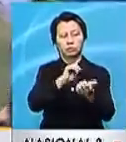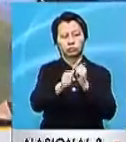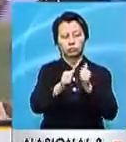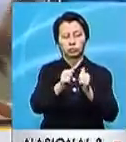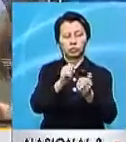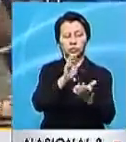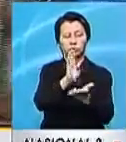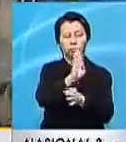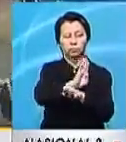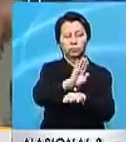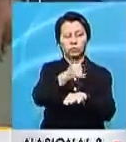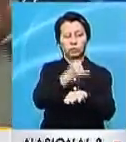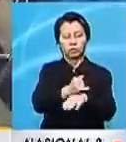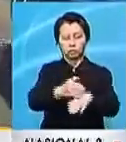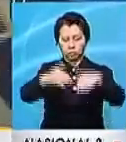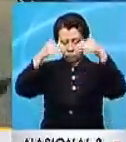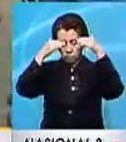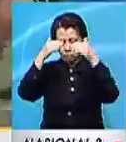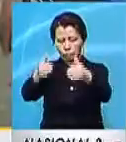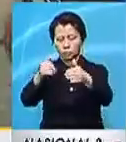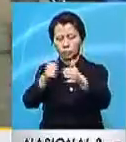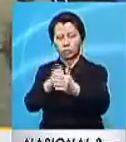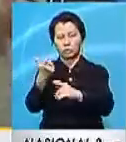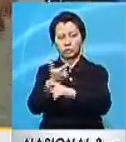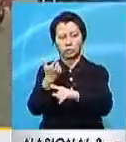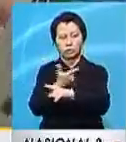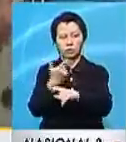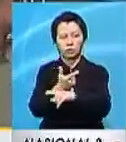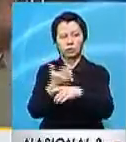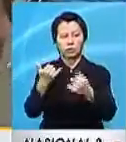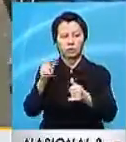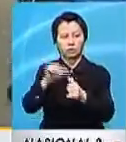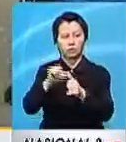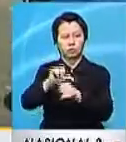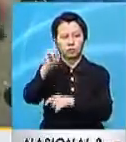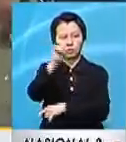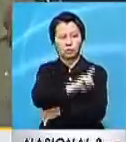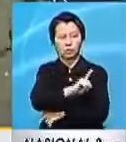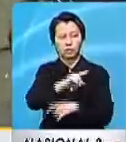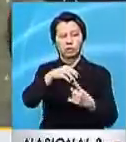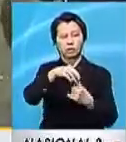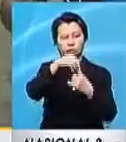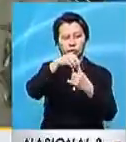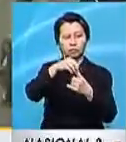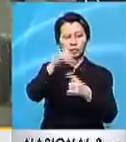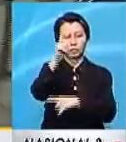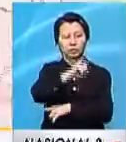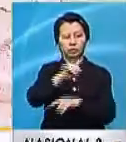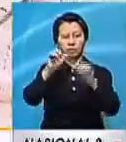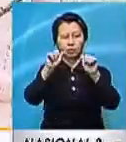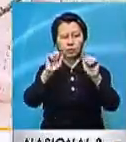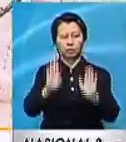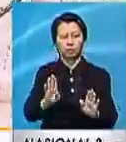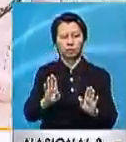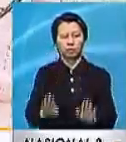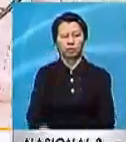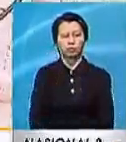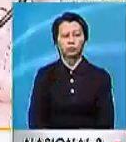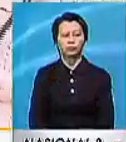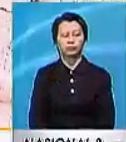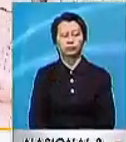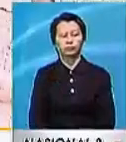bagi memberikan 100% tumpuan pada latihan yang dijalankan setiap hari kecuali hari Ahad. Di Turki